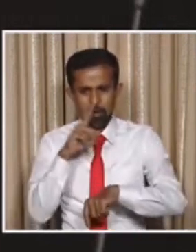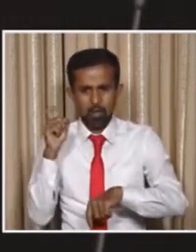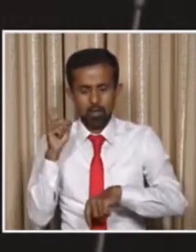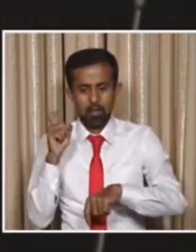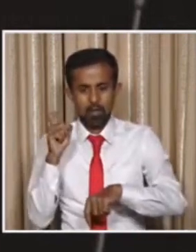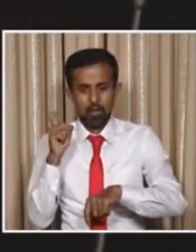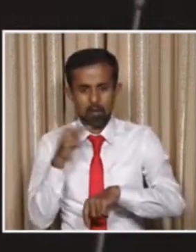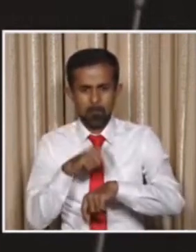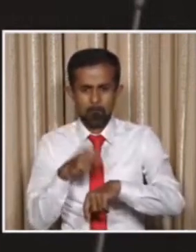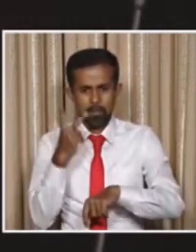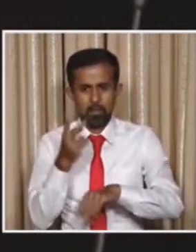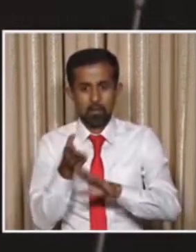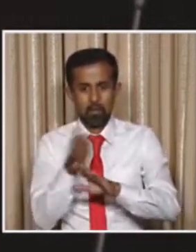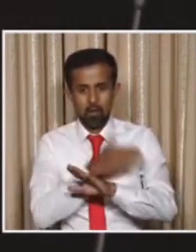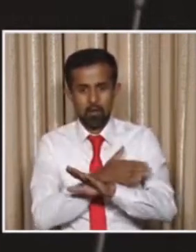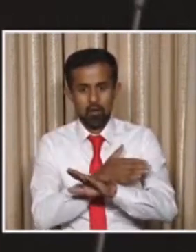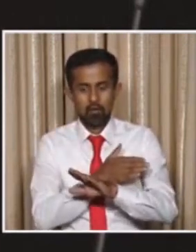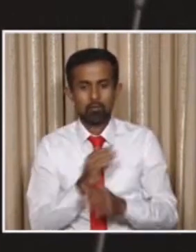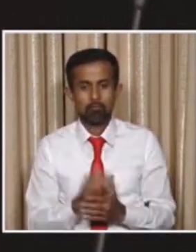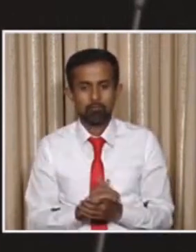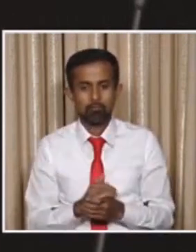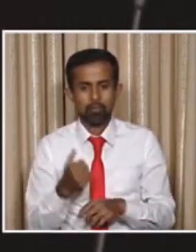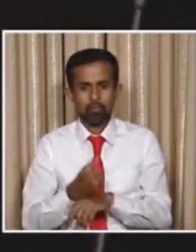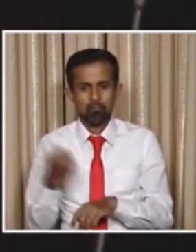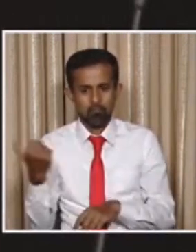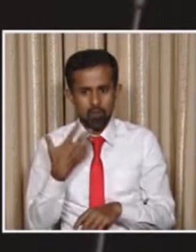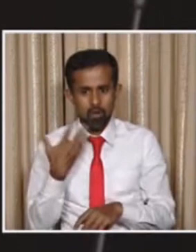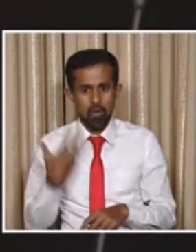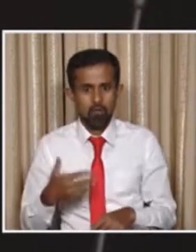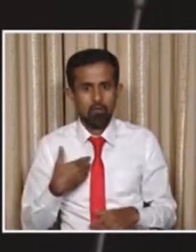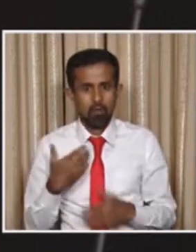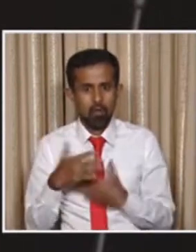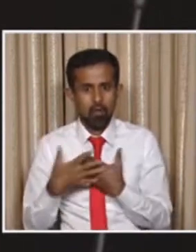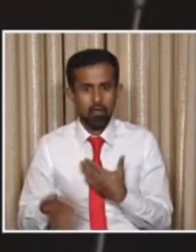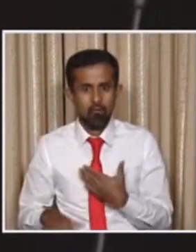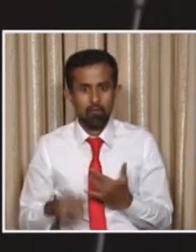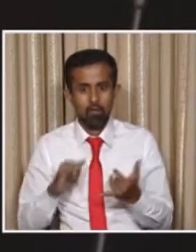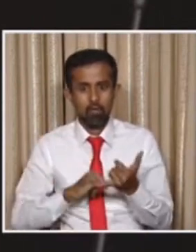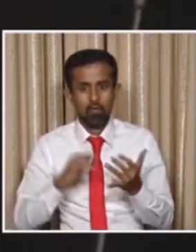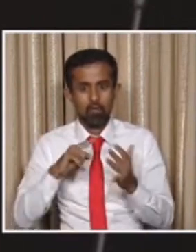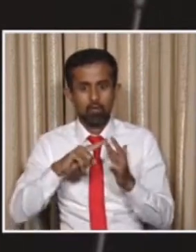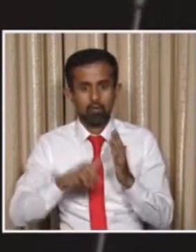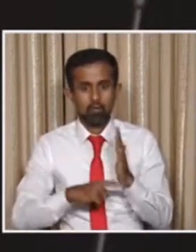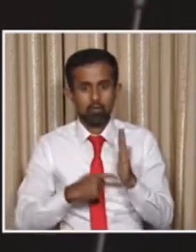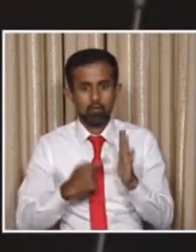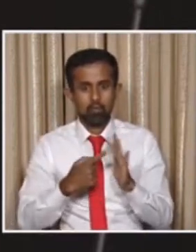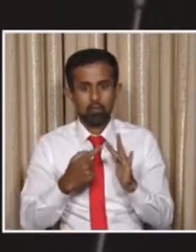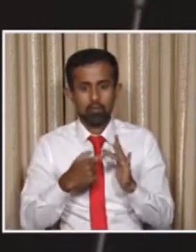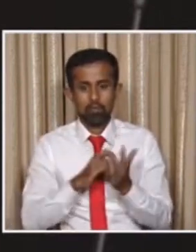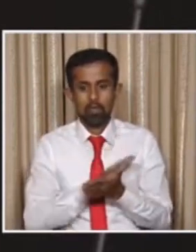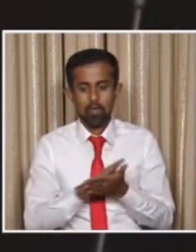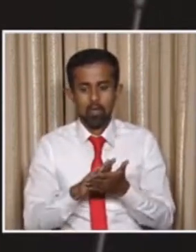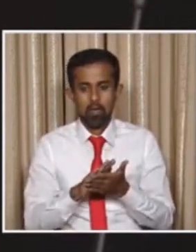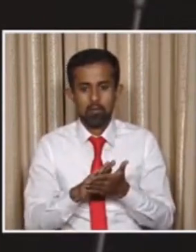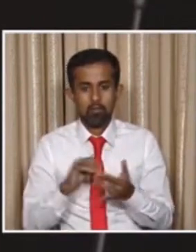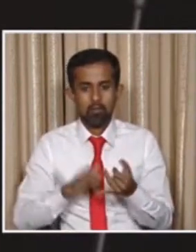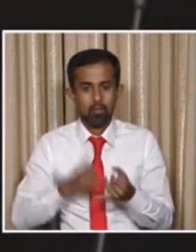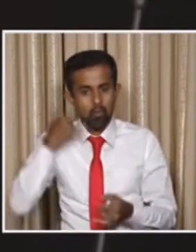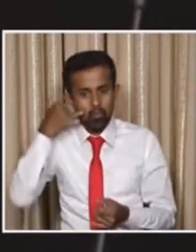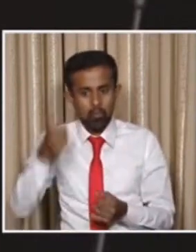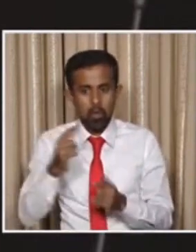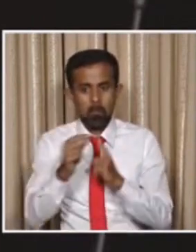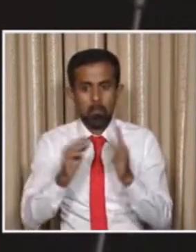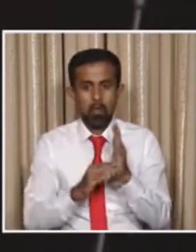dekakata vithara kalin me pahara deemakata lakkuna mama Sujit Priya me Pereira kiyana me sajabe inna